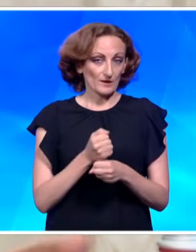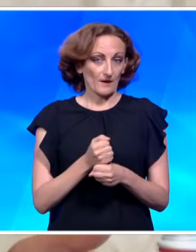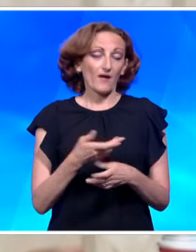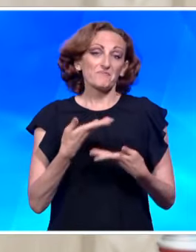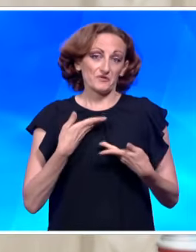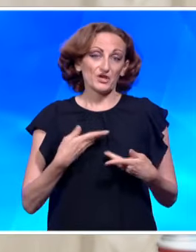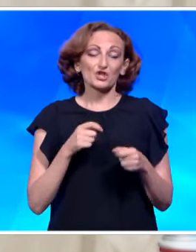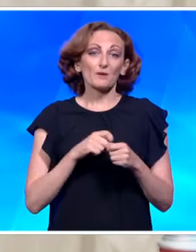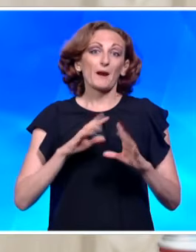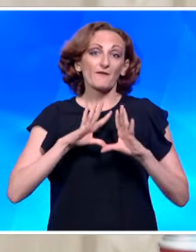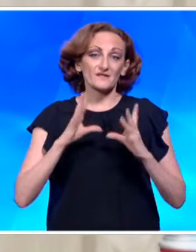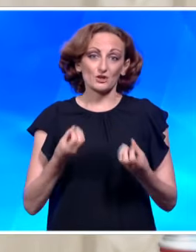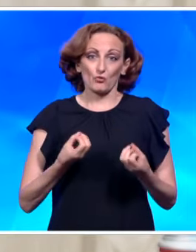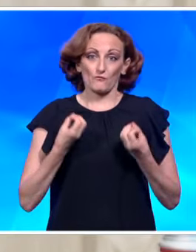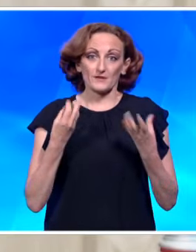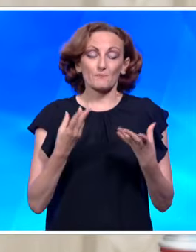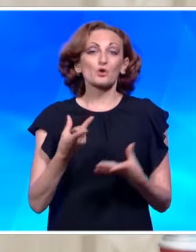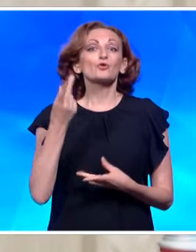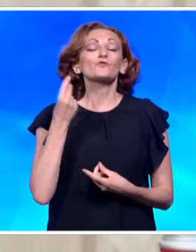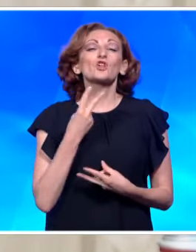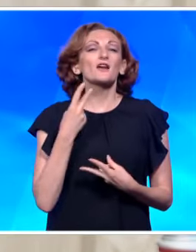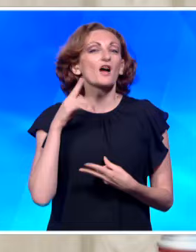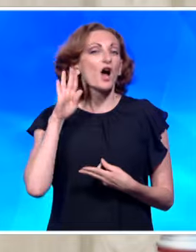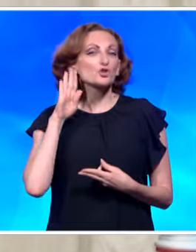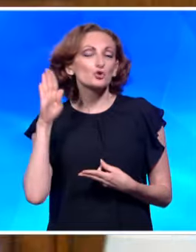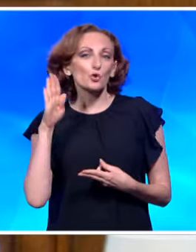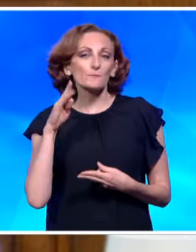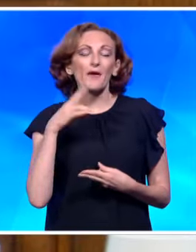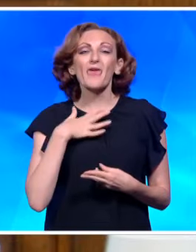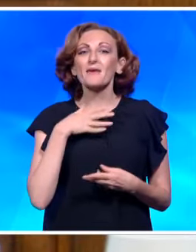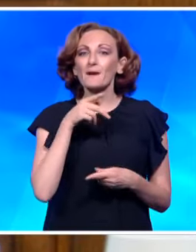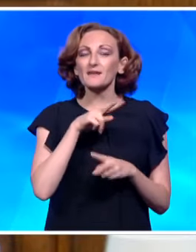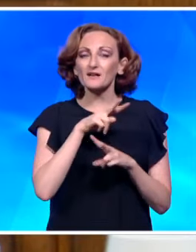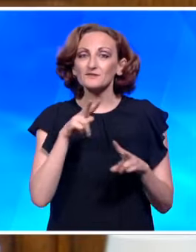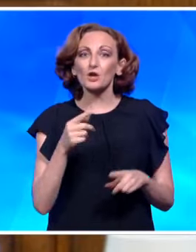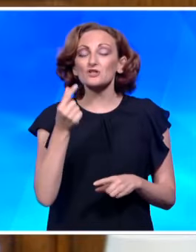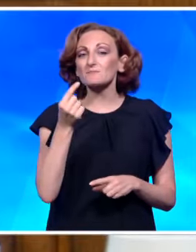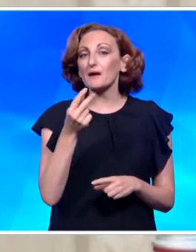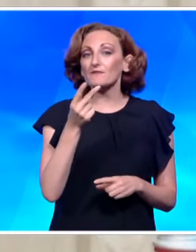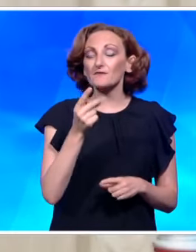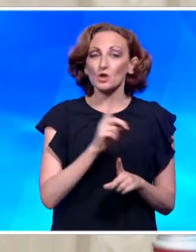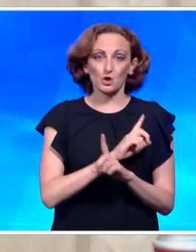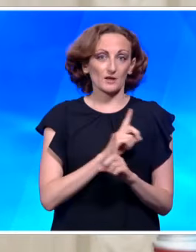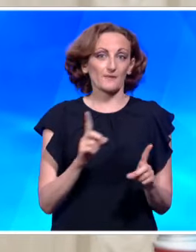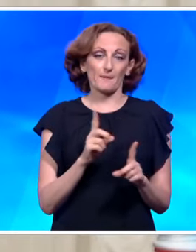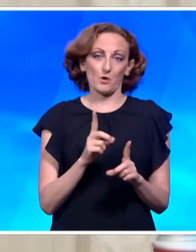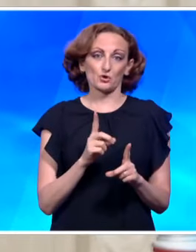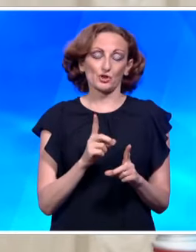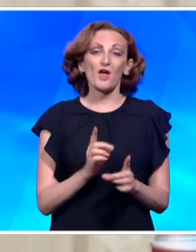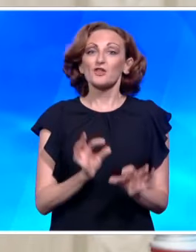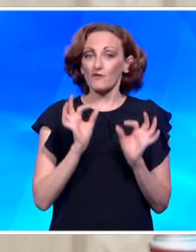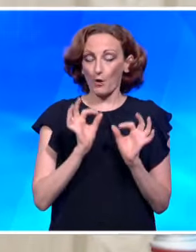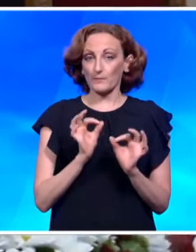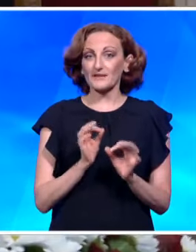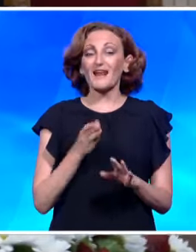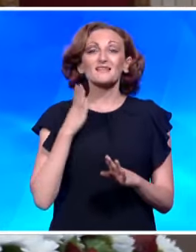но вчера чухме ИТН, които казват с първи и втория не може. Това предопределя отиването ни